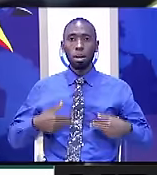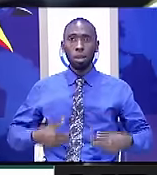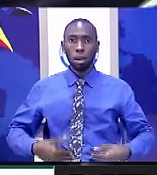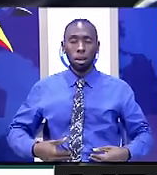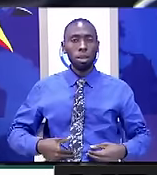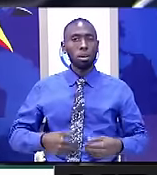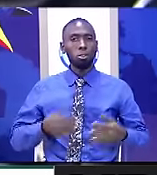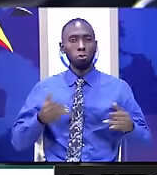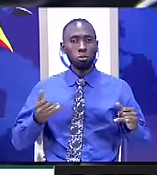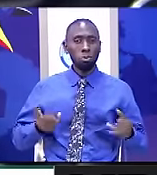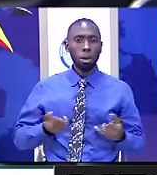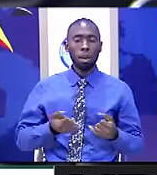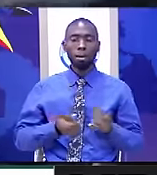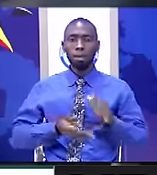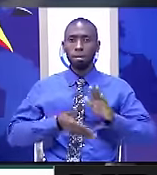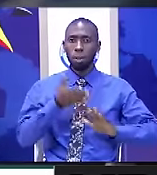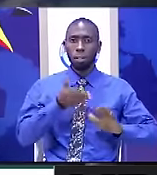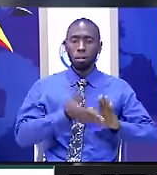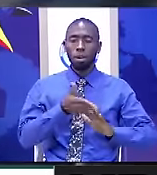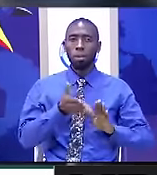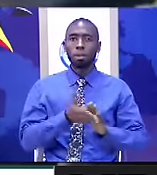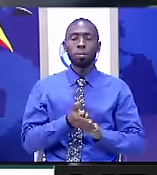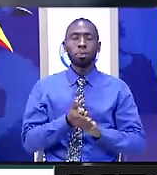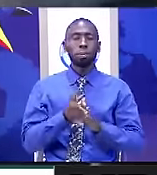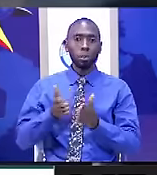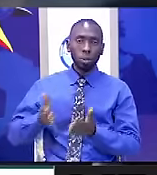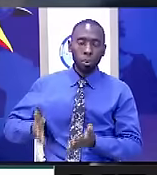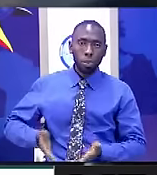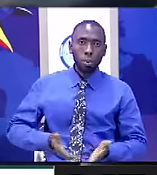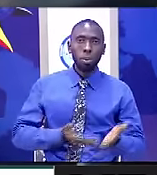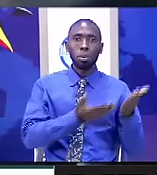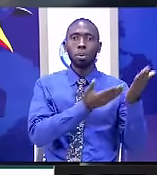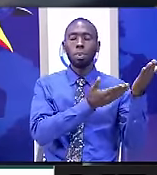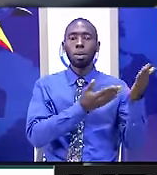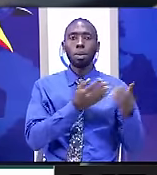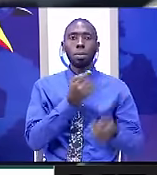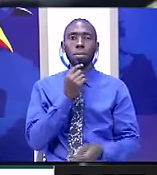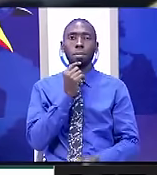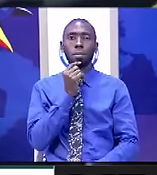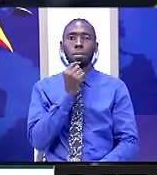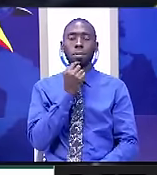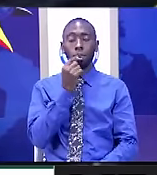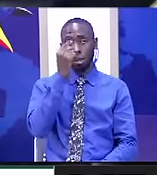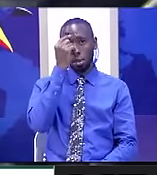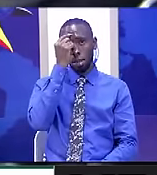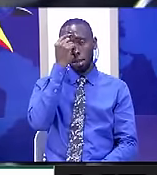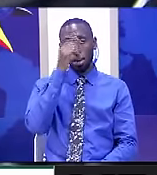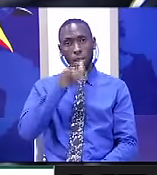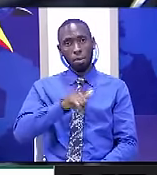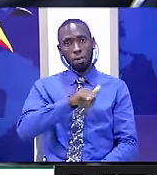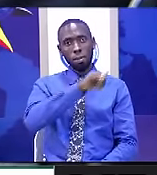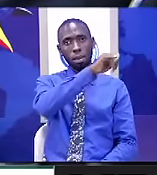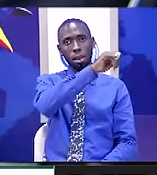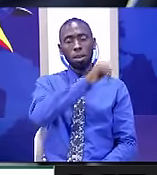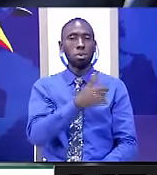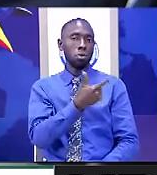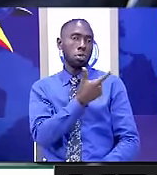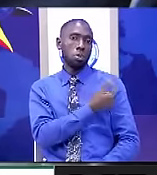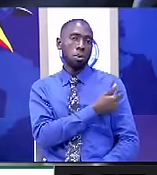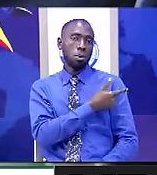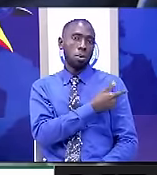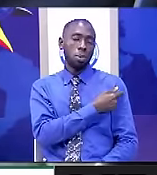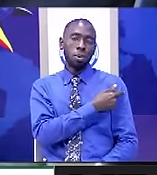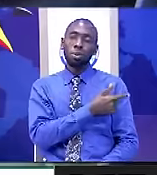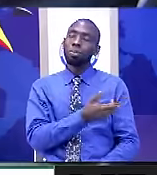bakola enteekateeka omugenzi ne bamutwala e Buyindi afuneyo obujjanjabi obw'amangu wabula mukama bwe